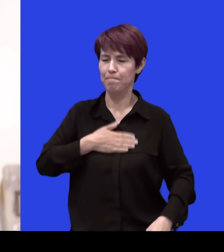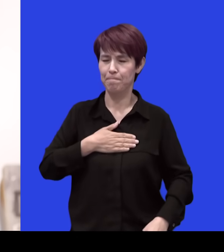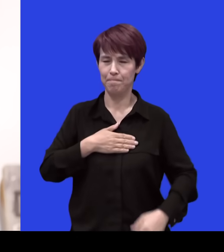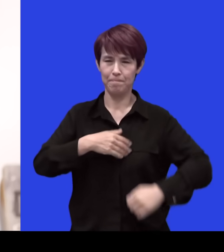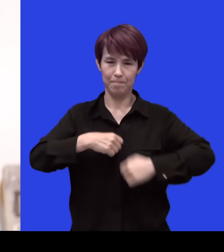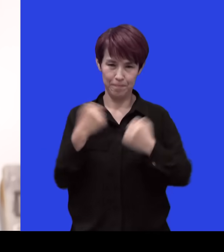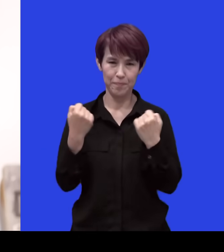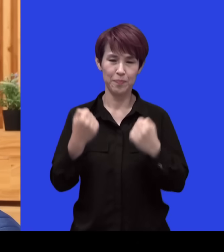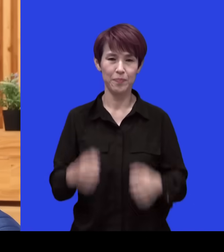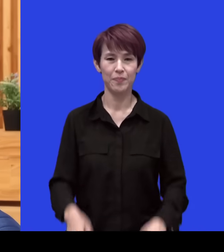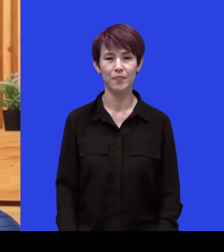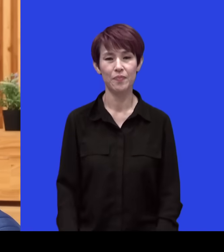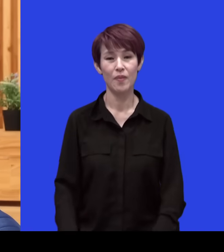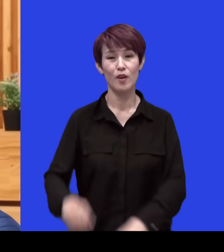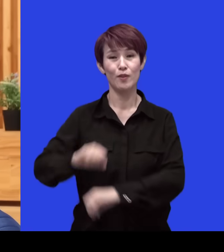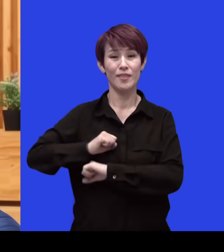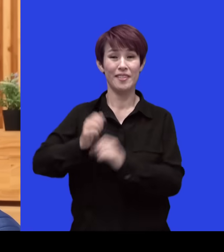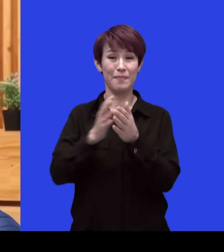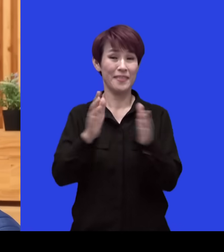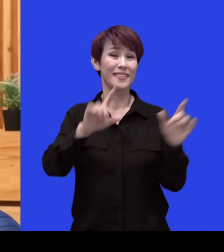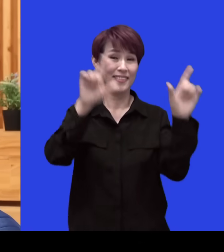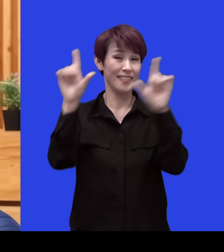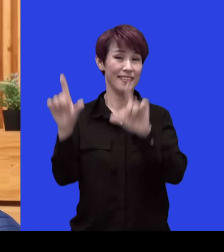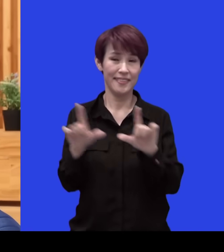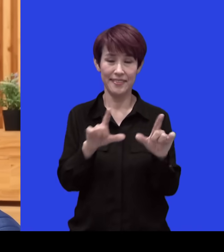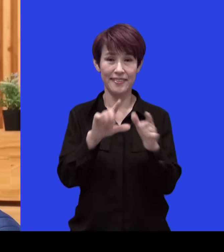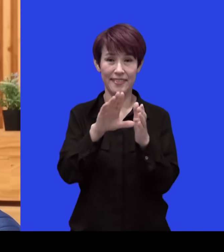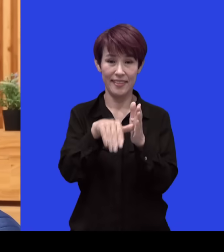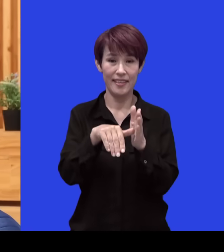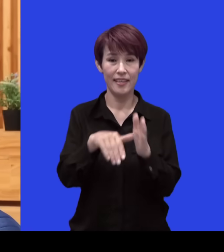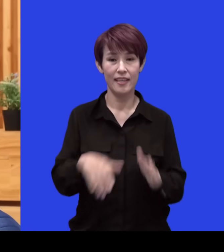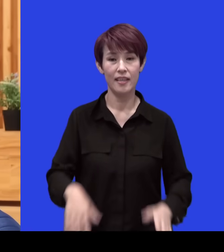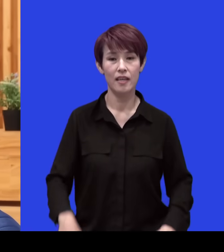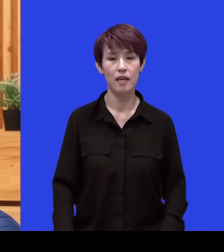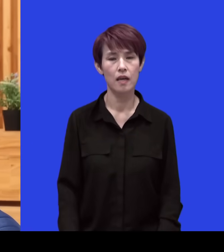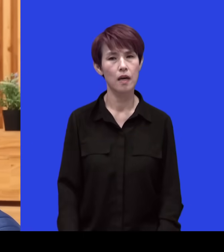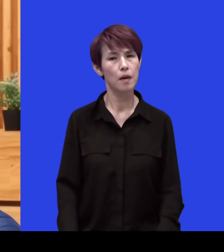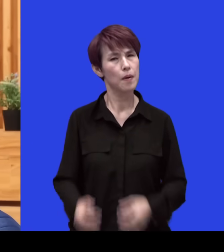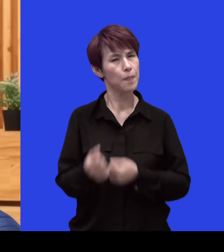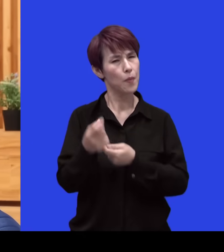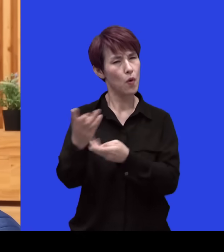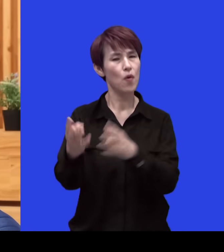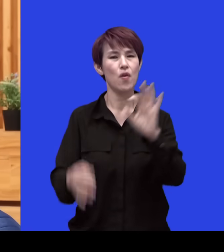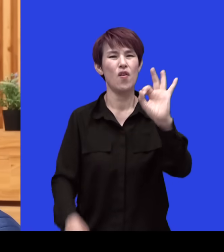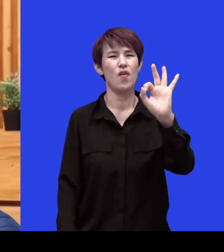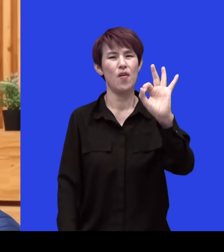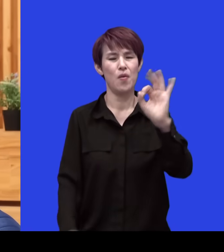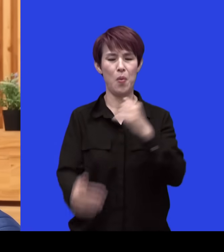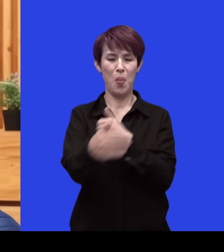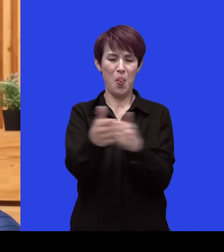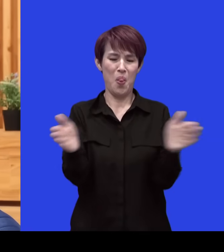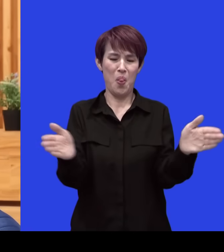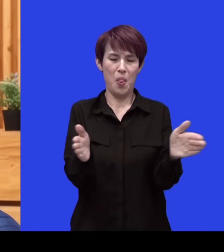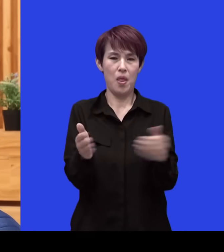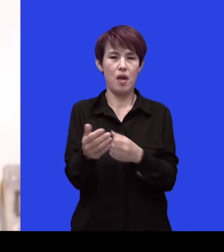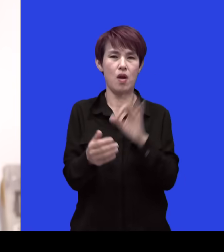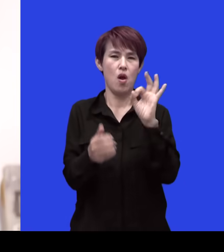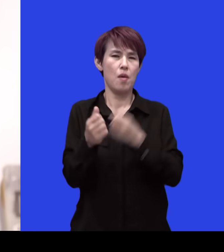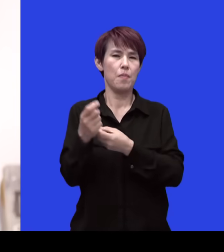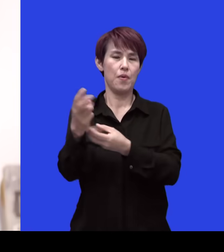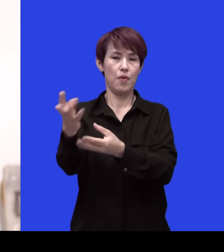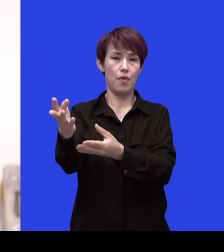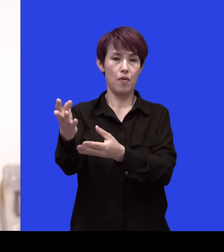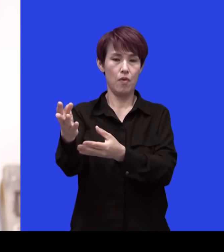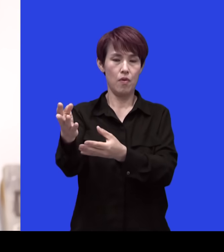아파트에 있었어요. 네. 그 군인 아파트가 그게 10평 예. 정도 되는 조그만 예. 아파트인데